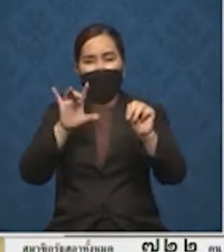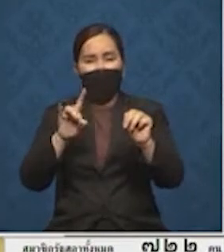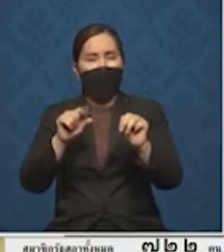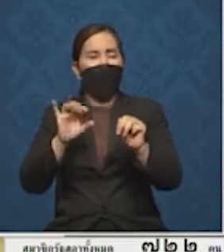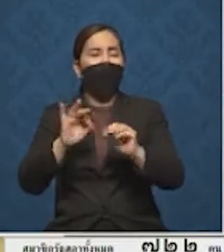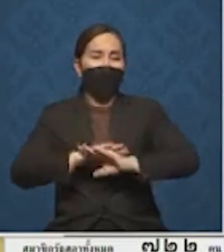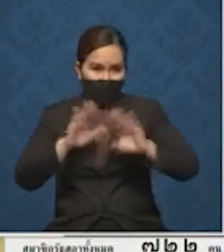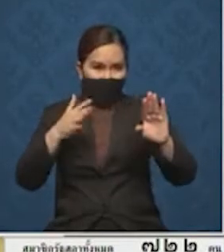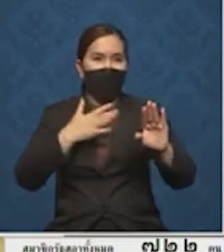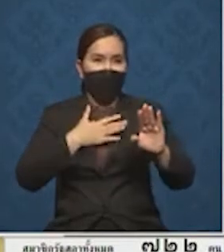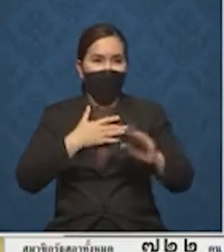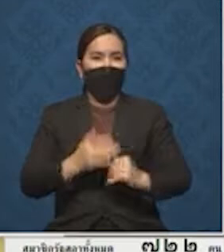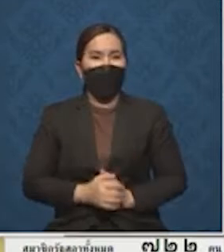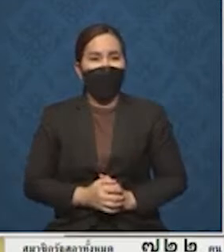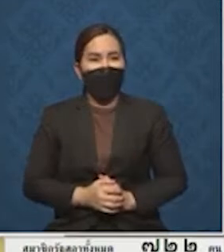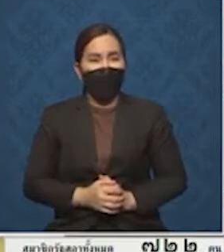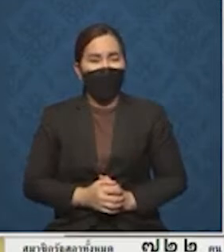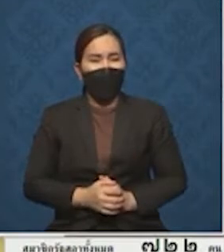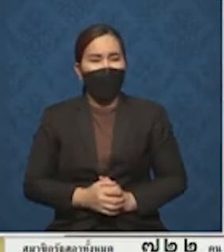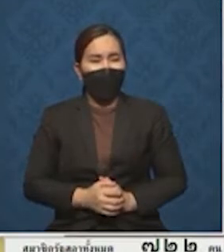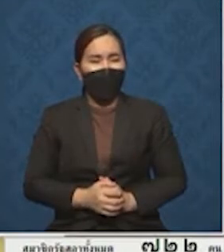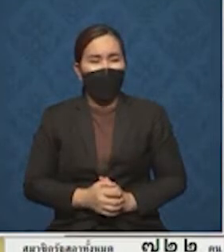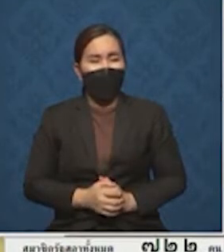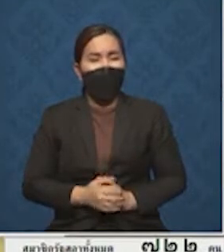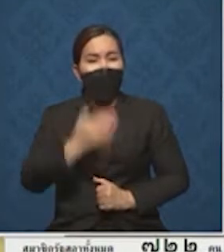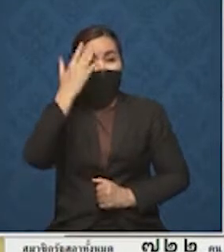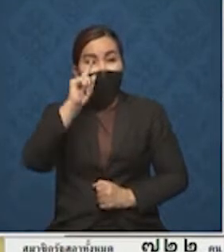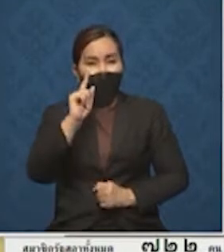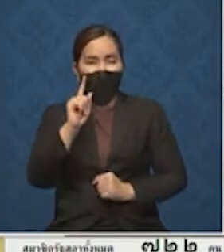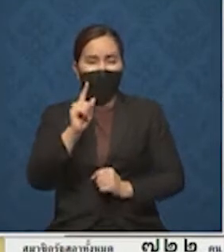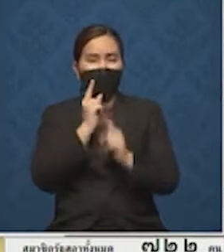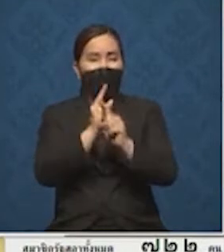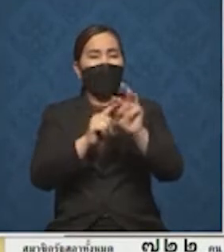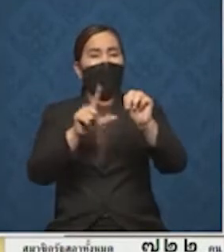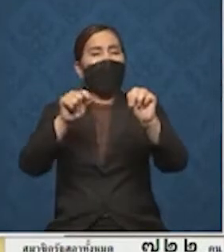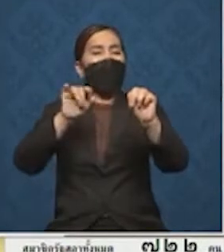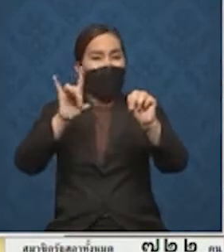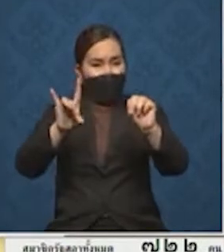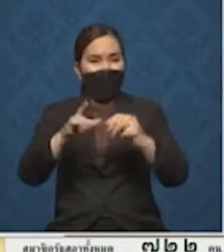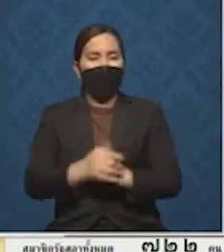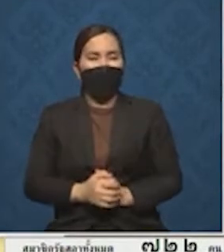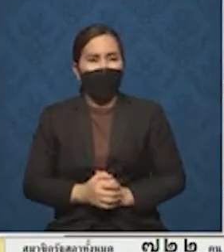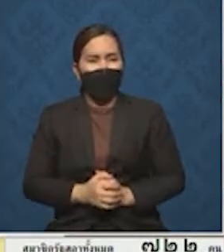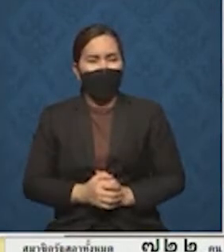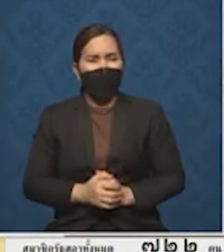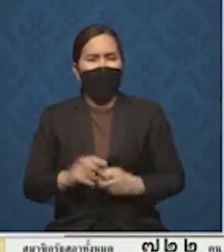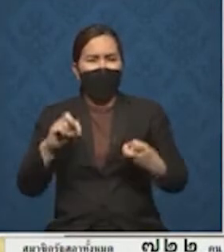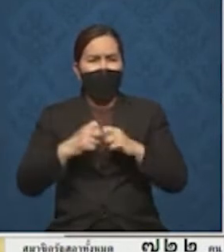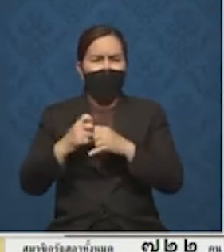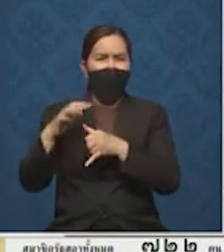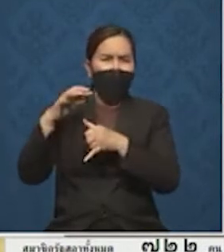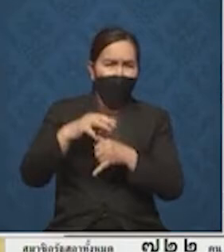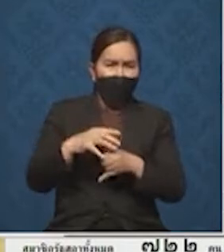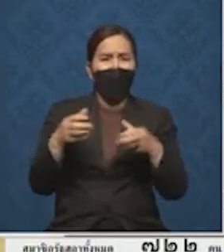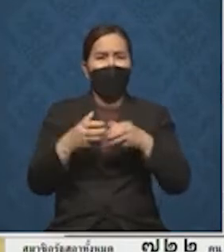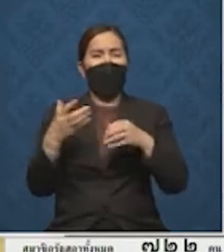ในเพราผมเห็นว่าในมาตา 28คือทำให้พักขาดอสระทำ